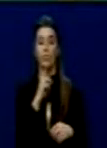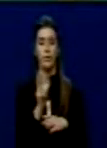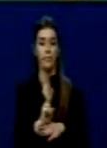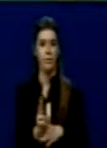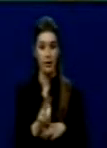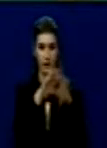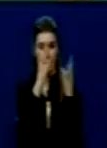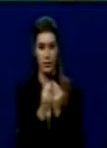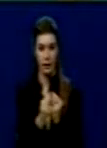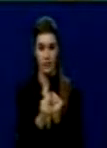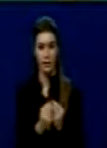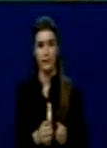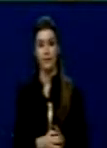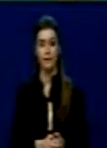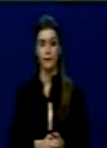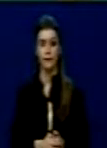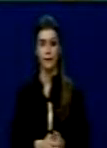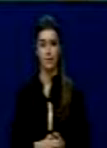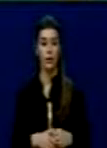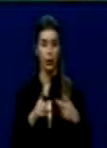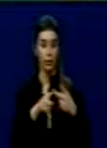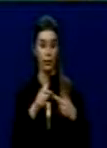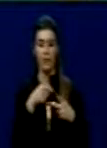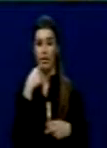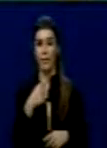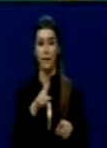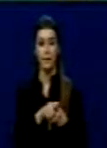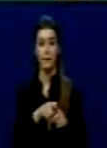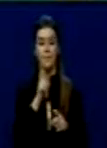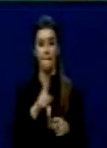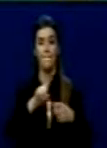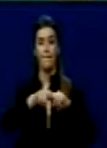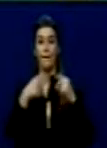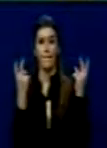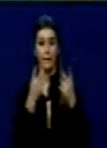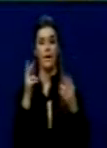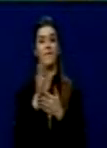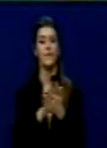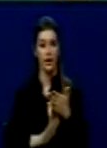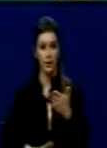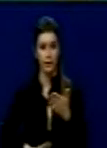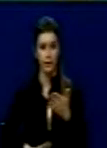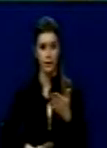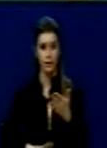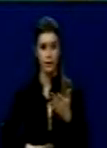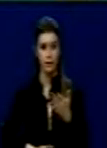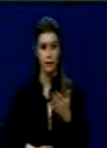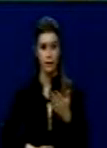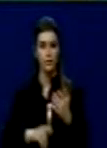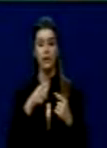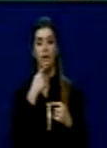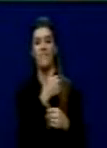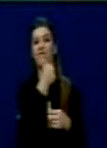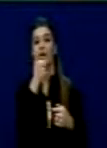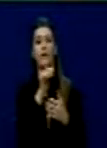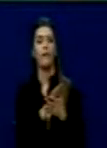them ashtu po tentohet bëhet këtu. Sherri 2 është që thotë që të zotohen mjetet për fillimin e implementimit. Pra jo për përmbarimin e